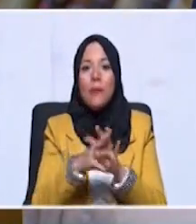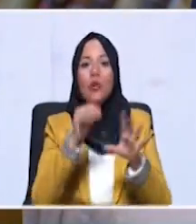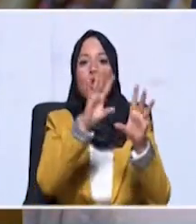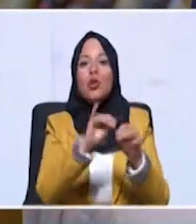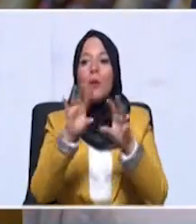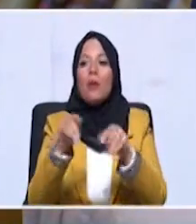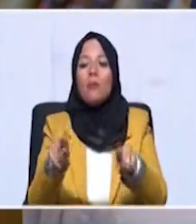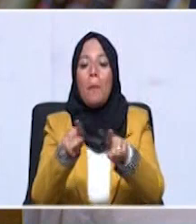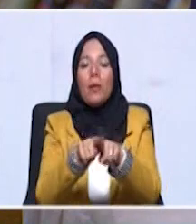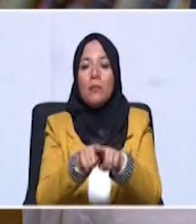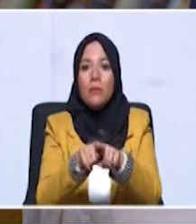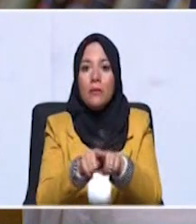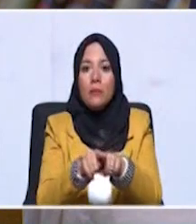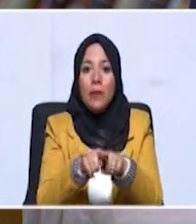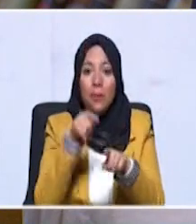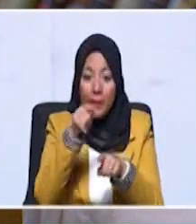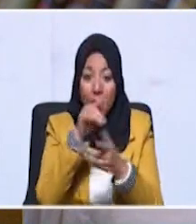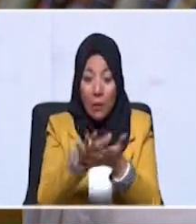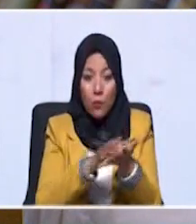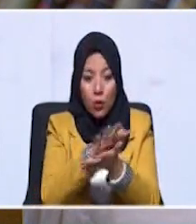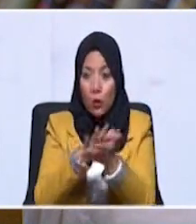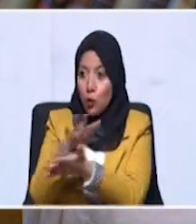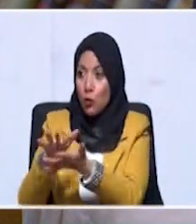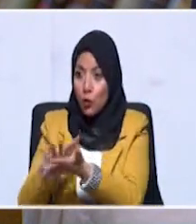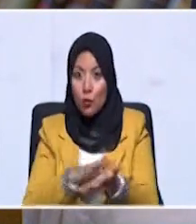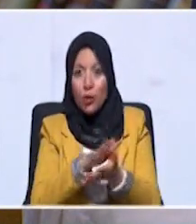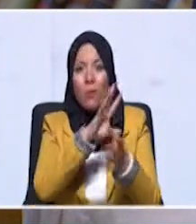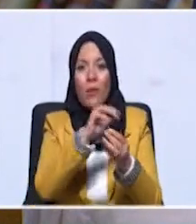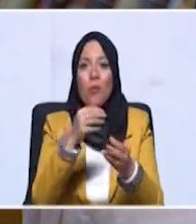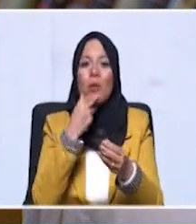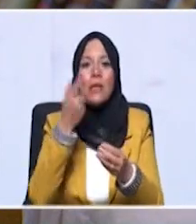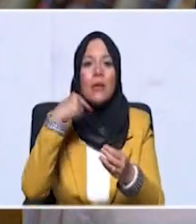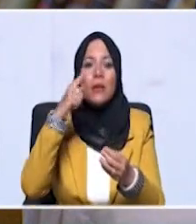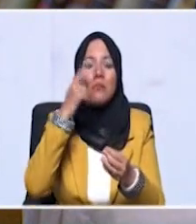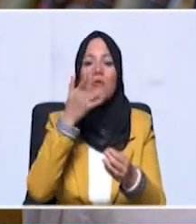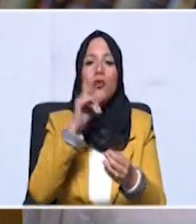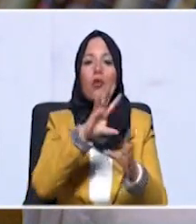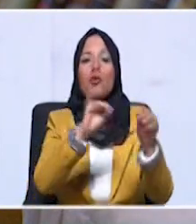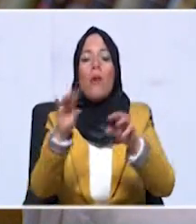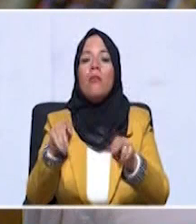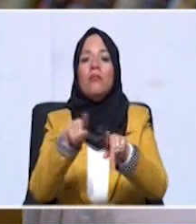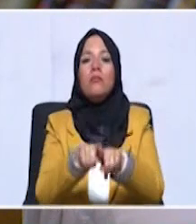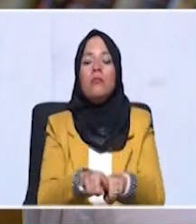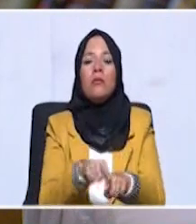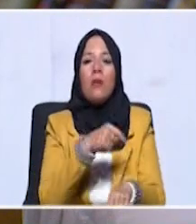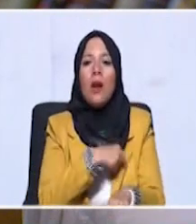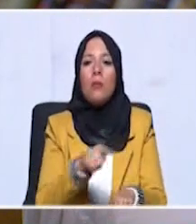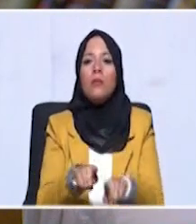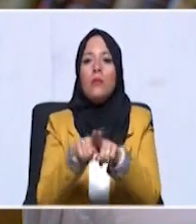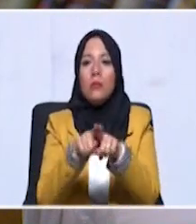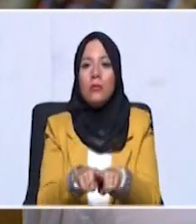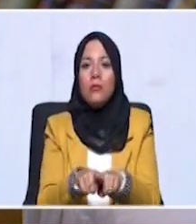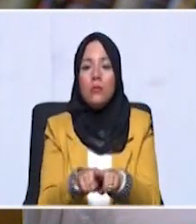بعض تخيل حضرتك يقرن في الجرم وفي احباط العمل وفي ضياع الس بين المشرك